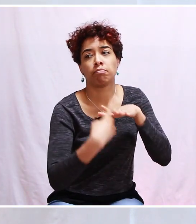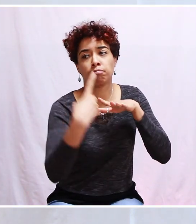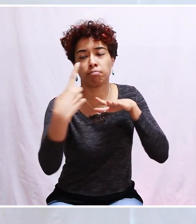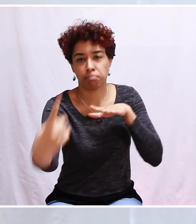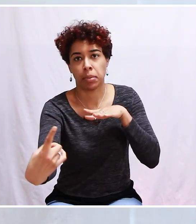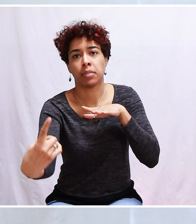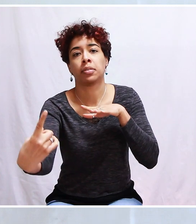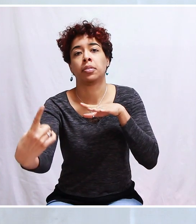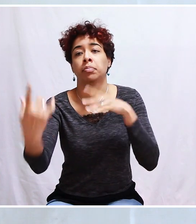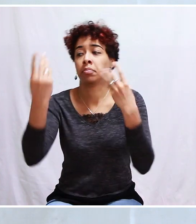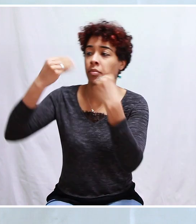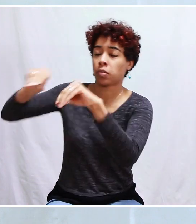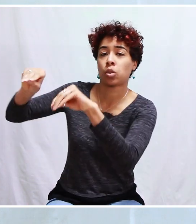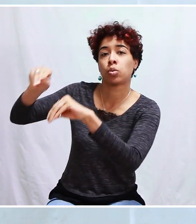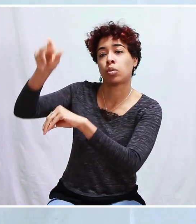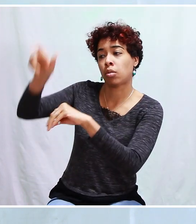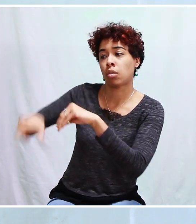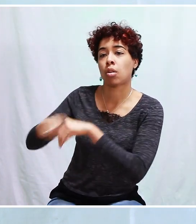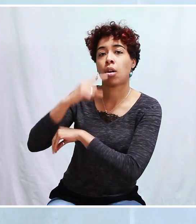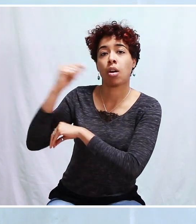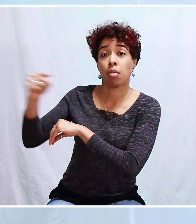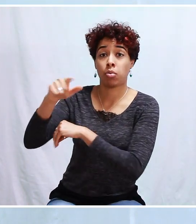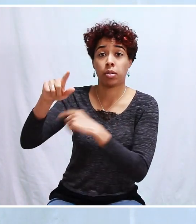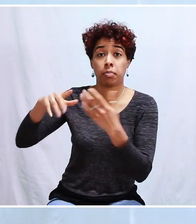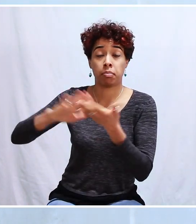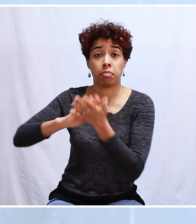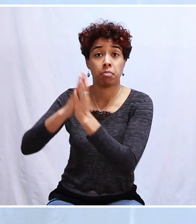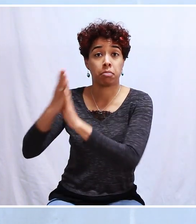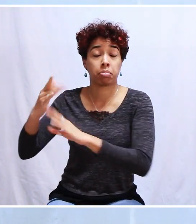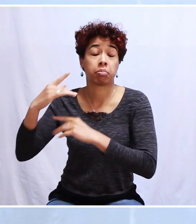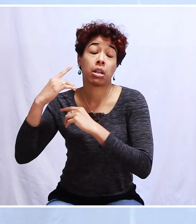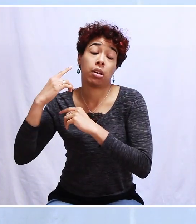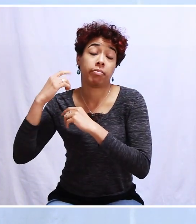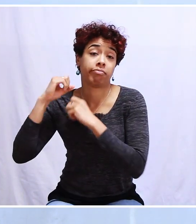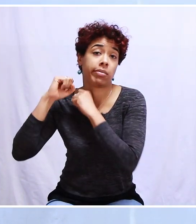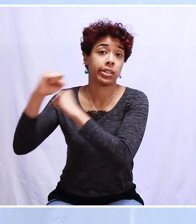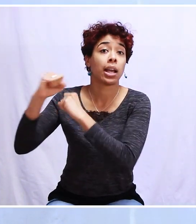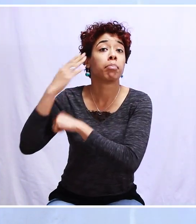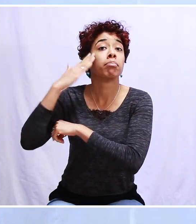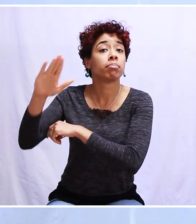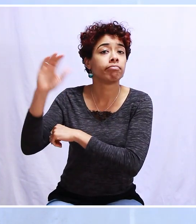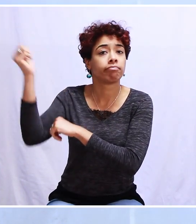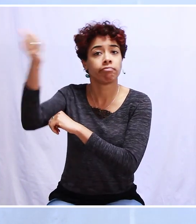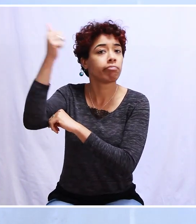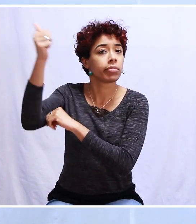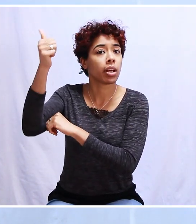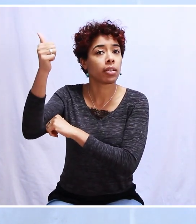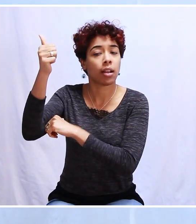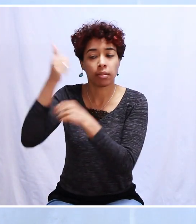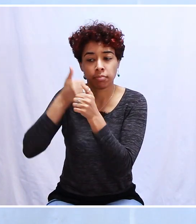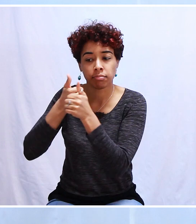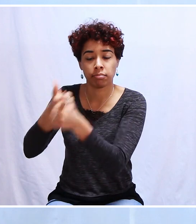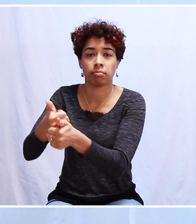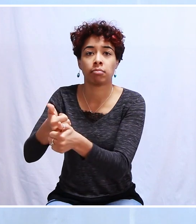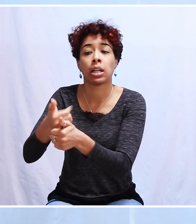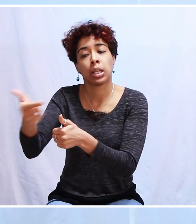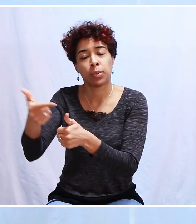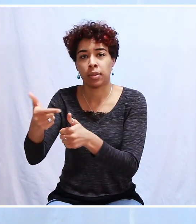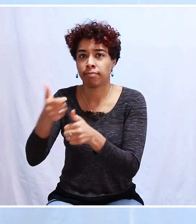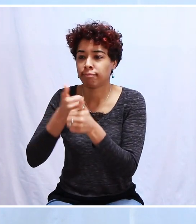esclave et il se retrouve dans cette situation-là, mais la Bible nous dit que l'Éternel fut avec lui et que c'est la prospérité qui va